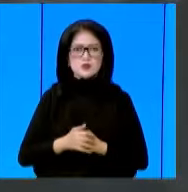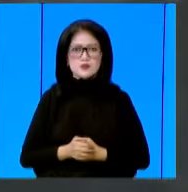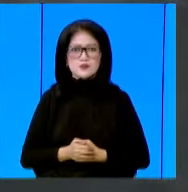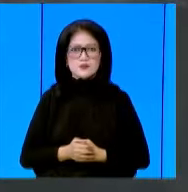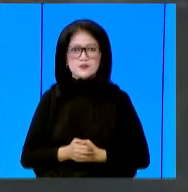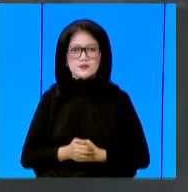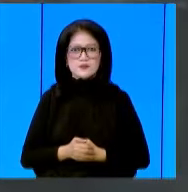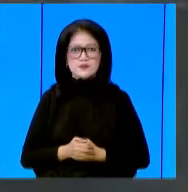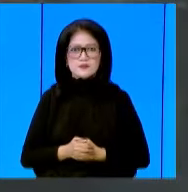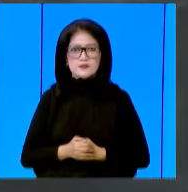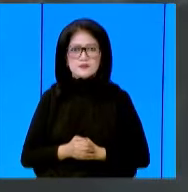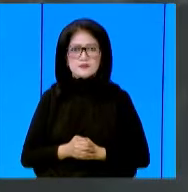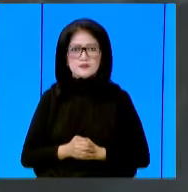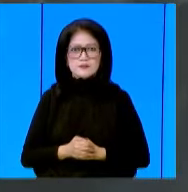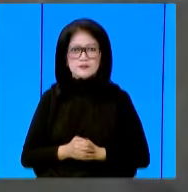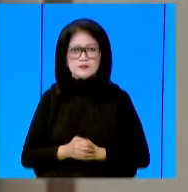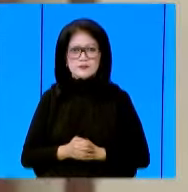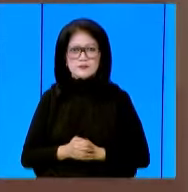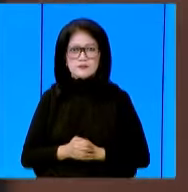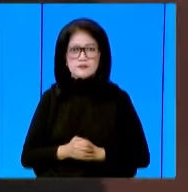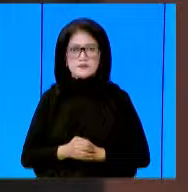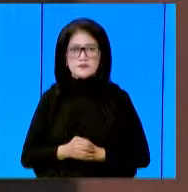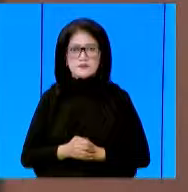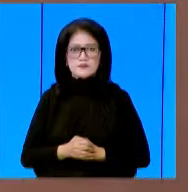Firdaus melaporkan.